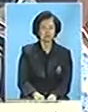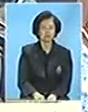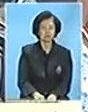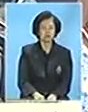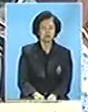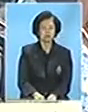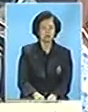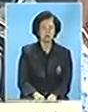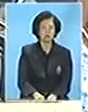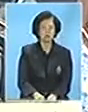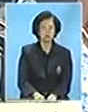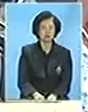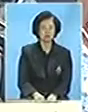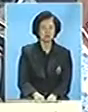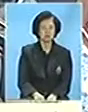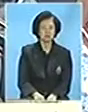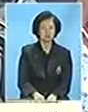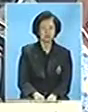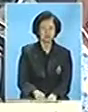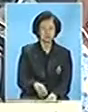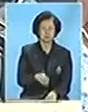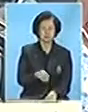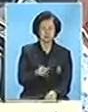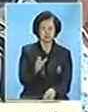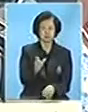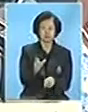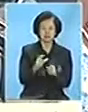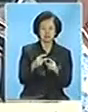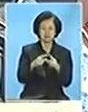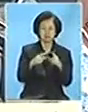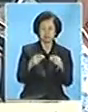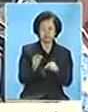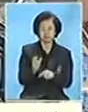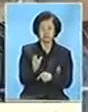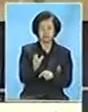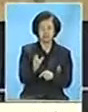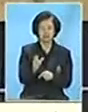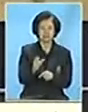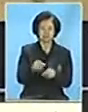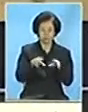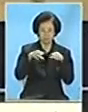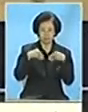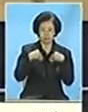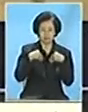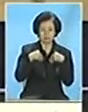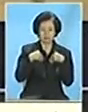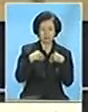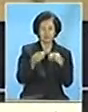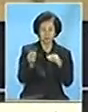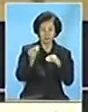โทษค่ะเห็นด้วยค่ะ ท่านกฤษณาเห็นด้วยค่ะเพิ่ม1นะคะ